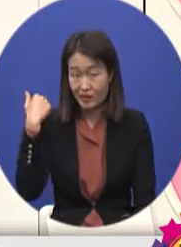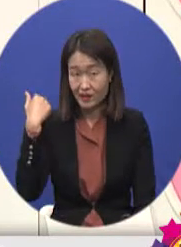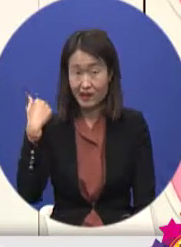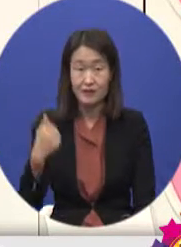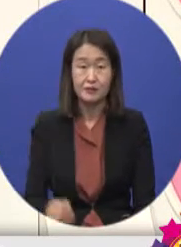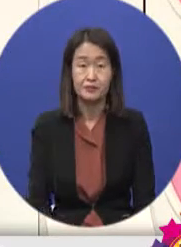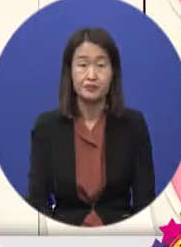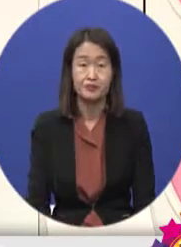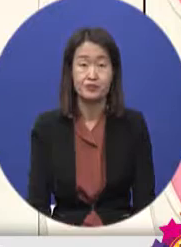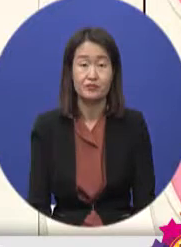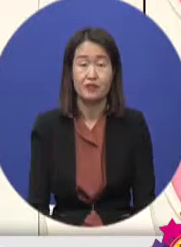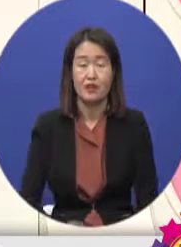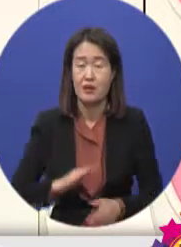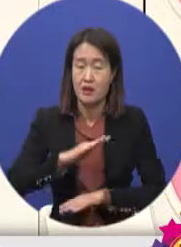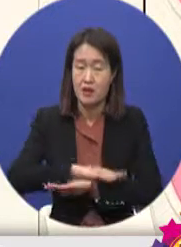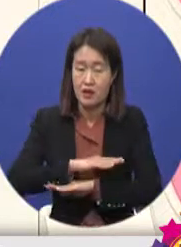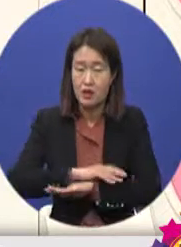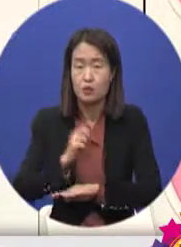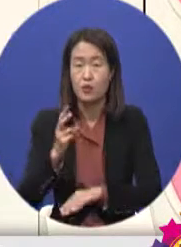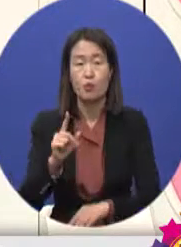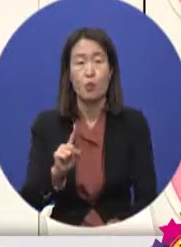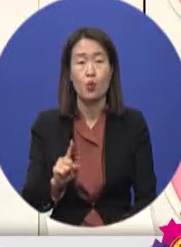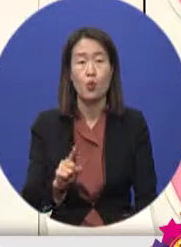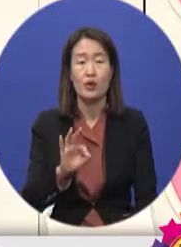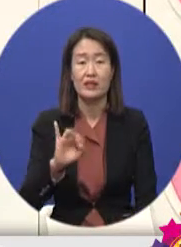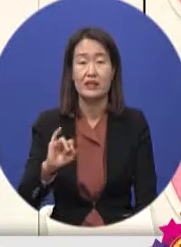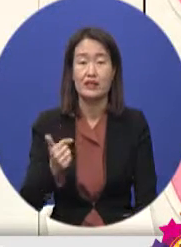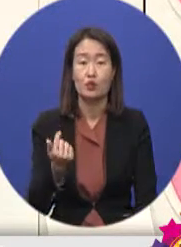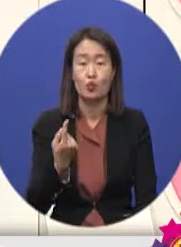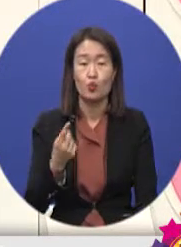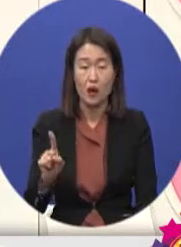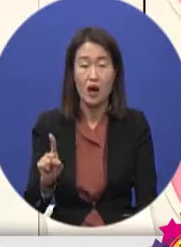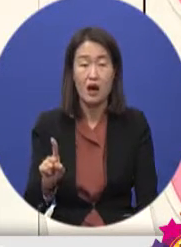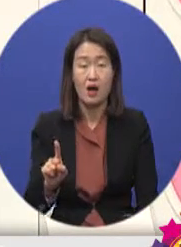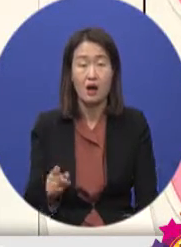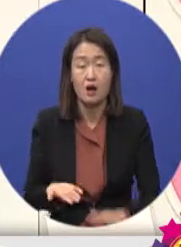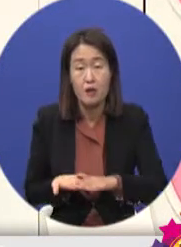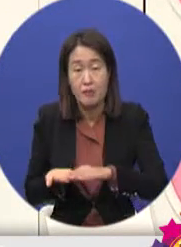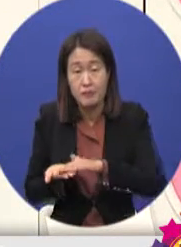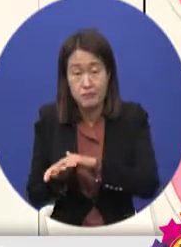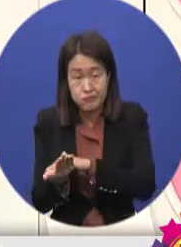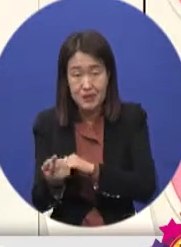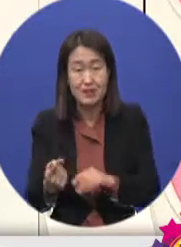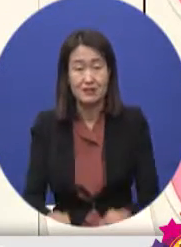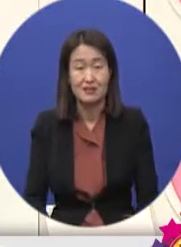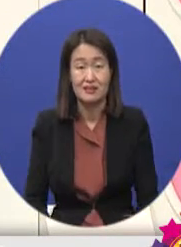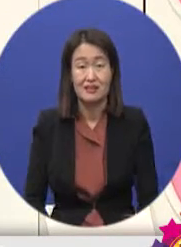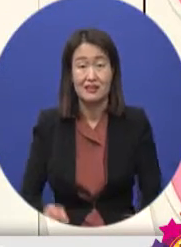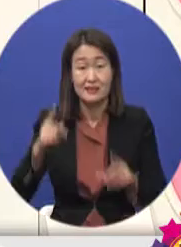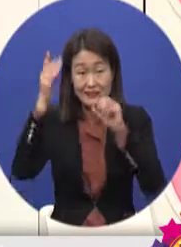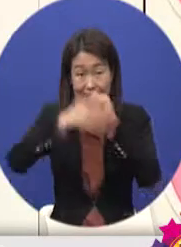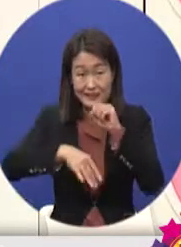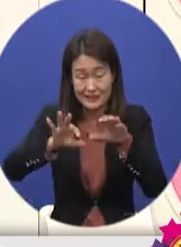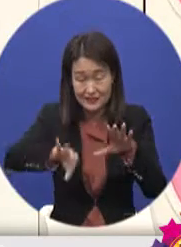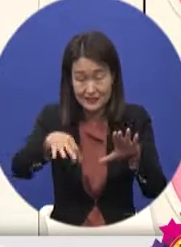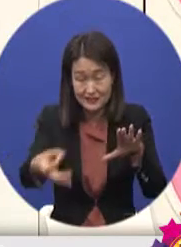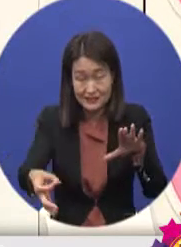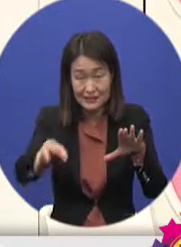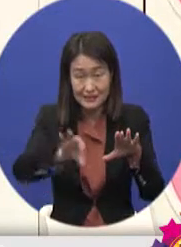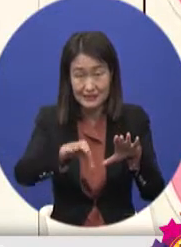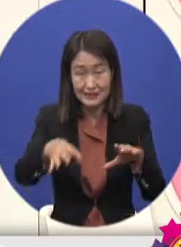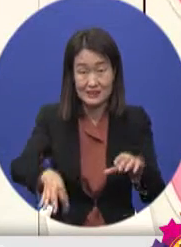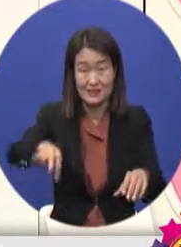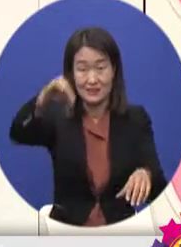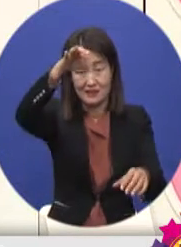옛날에는 이렇게 인쇄도 하고 그거 뭐예요? 인화. 인화, 네. 인, 뭐라고 하죠? 사진을? 인화한다